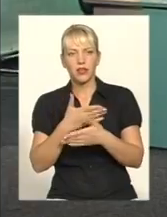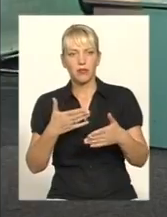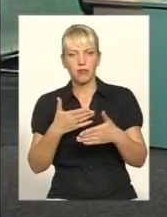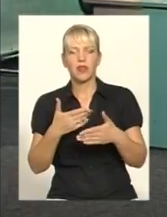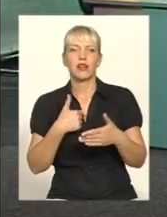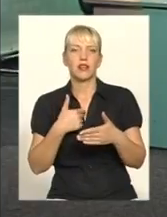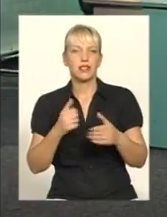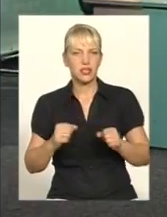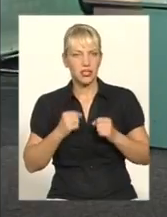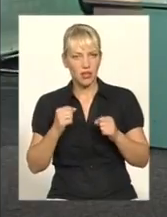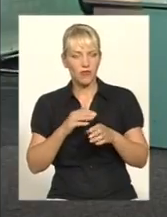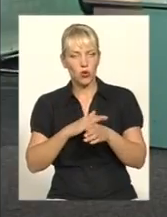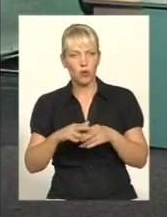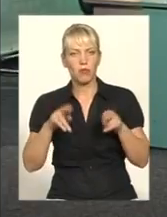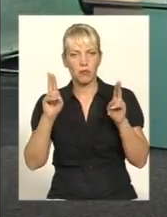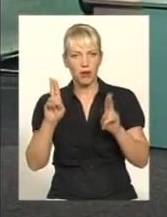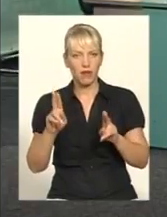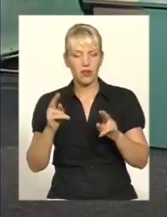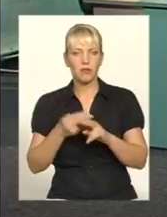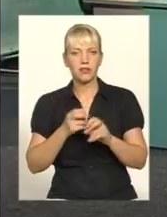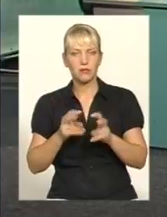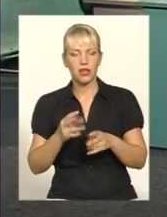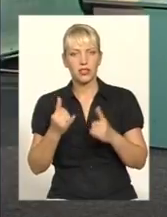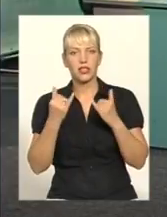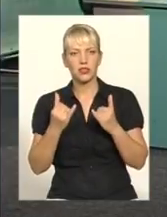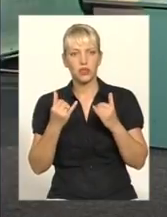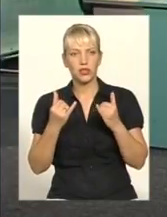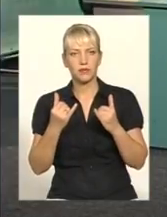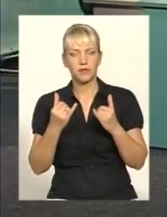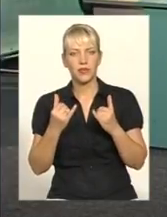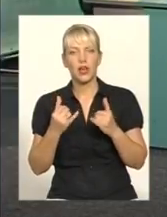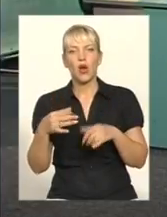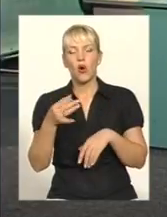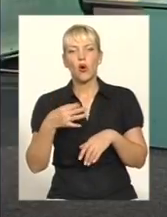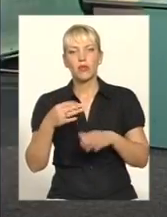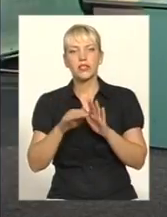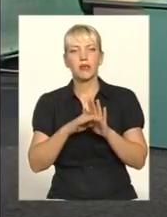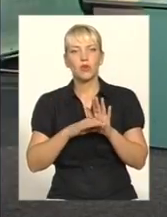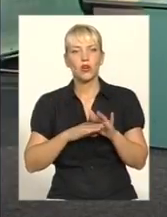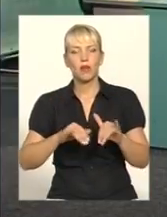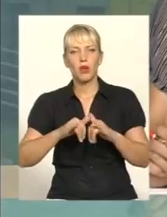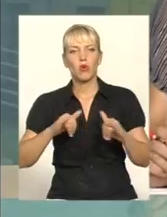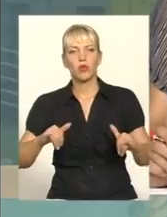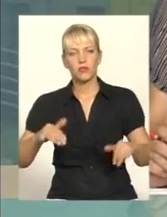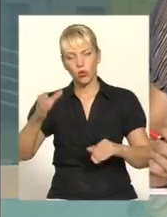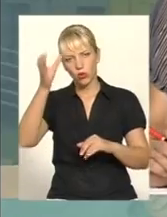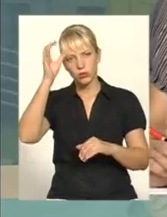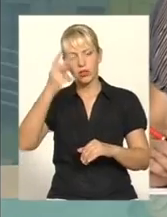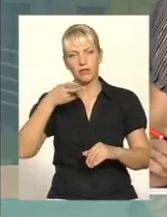правил безпеки, і ми дотримуємося цього. На сьогодні обласна програма розвитку освіти